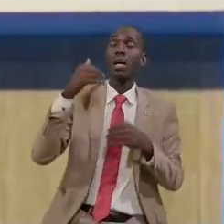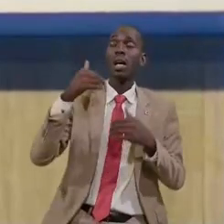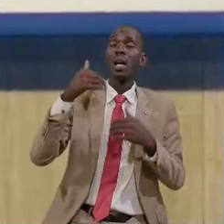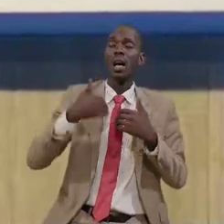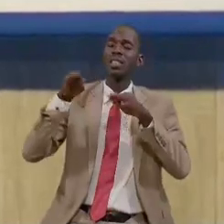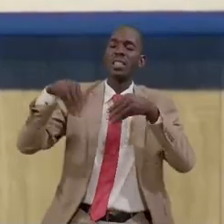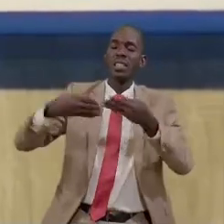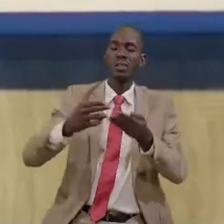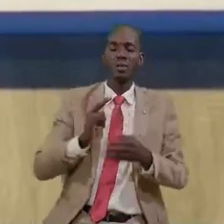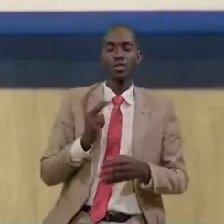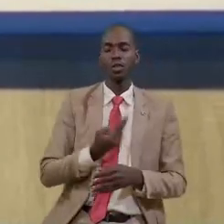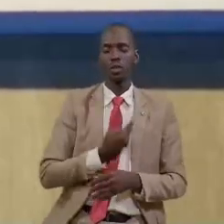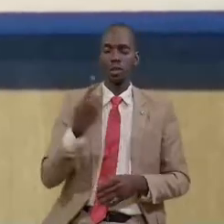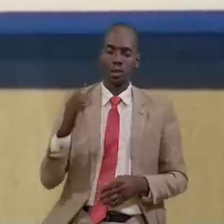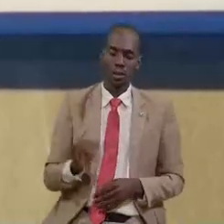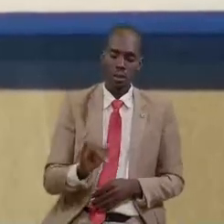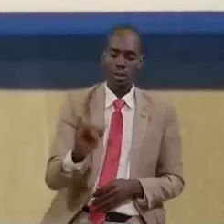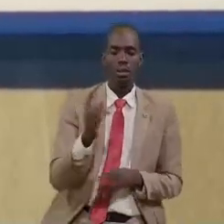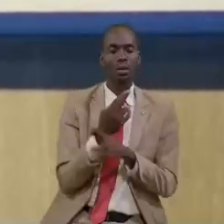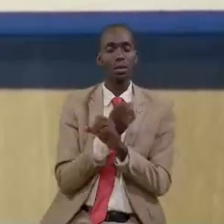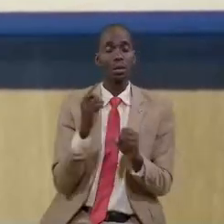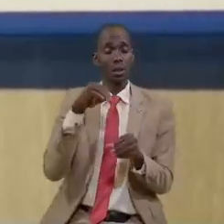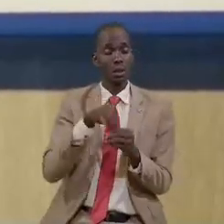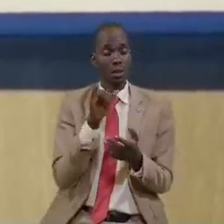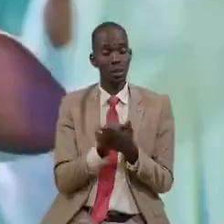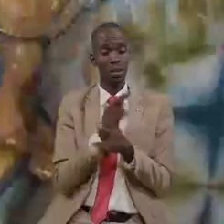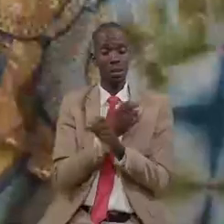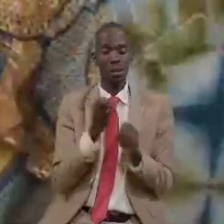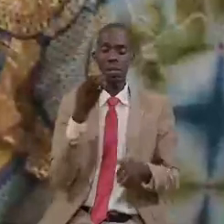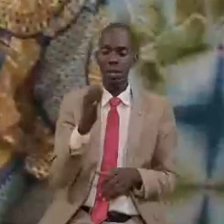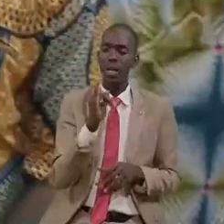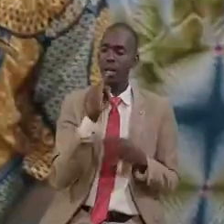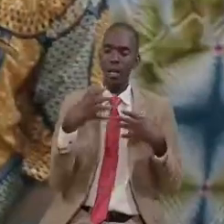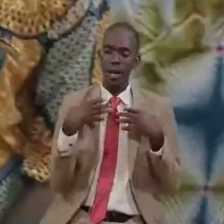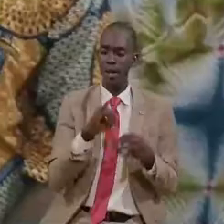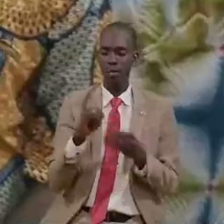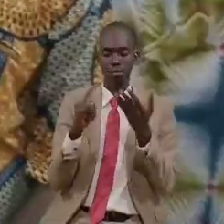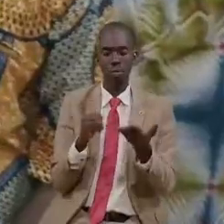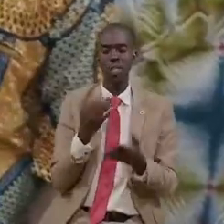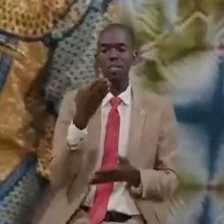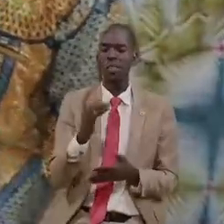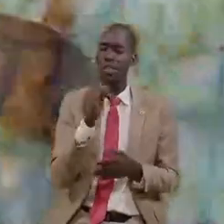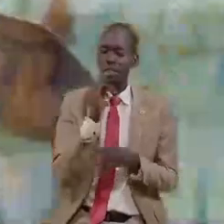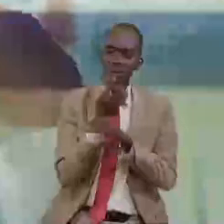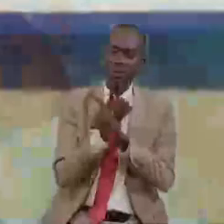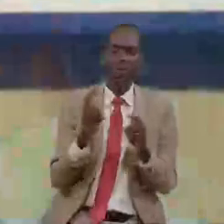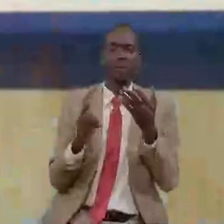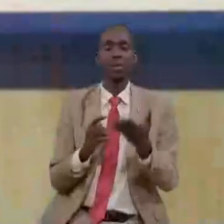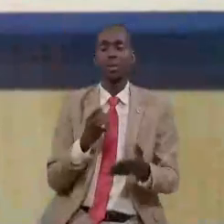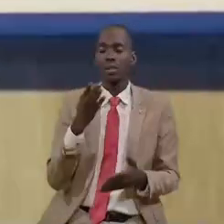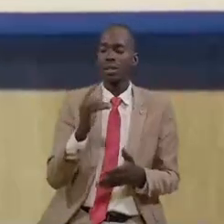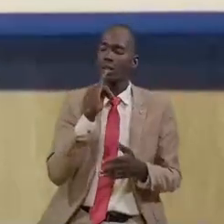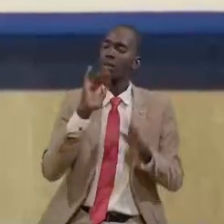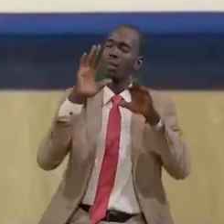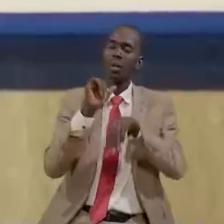rédemption éternelle. Dans cette rédemption, il y a la guérison là-bas, il y a la délivrance là-bas, il y a les miracles là-bas,